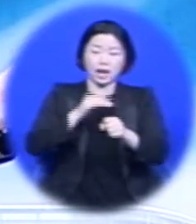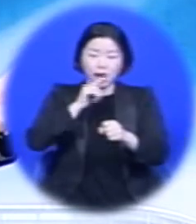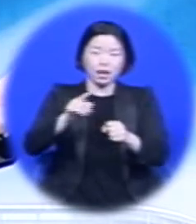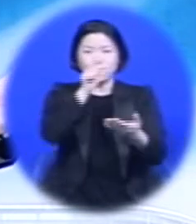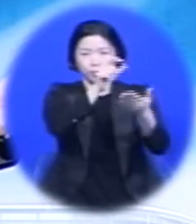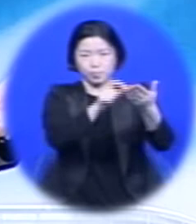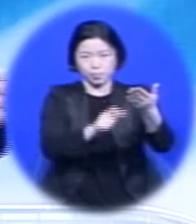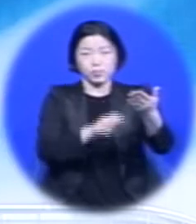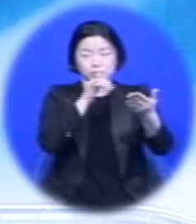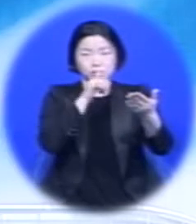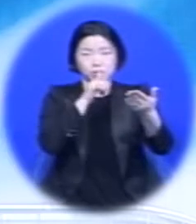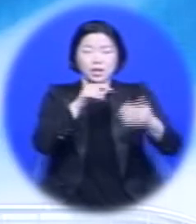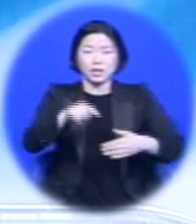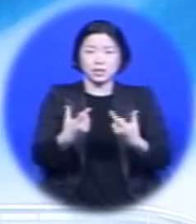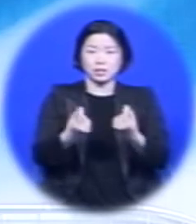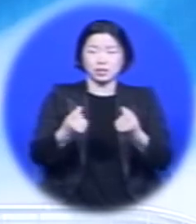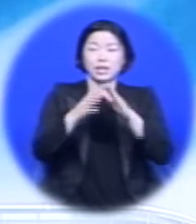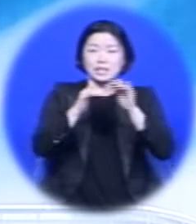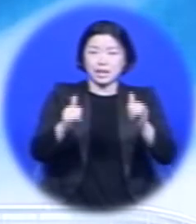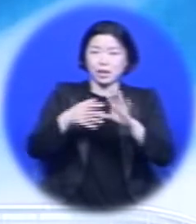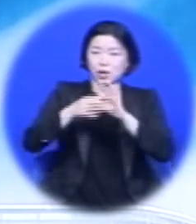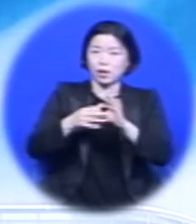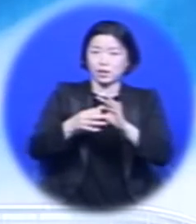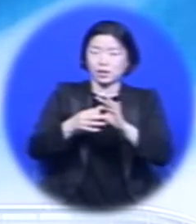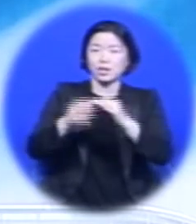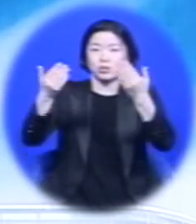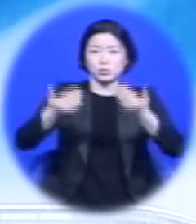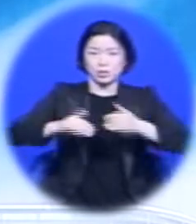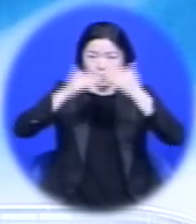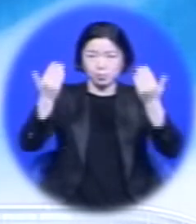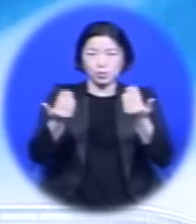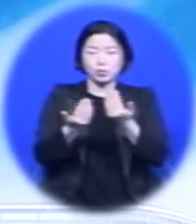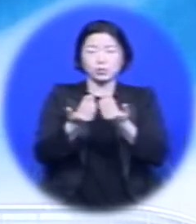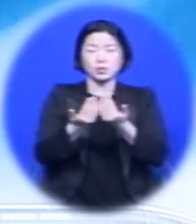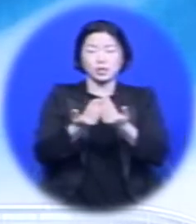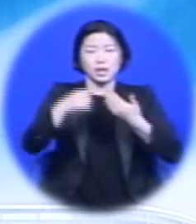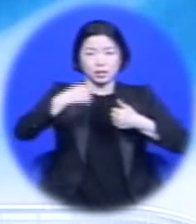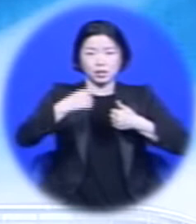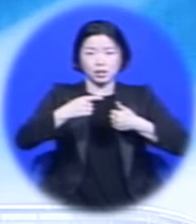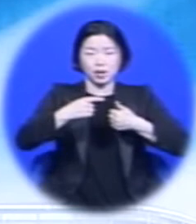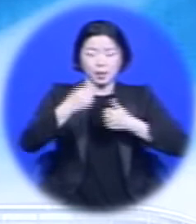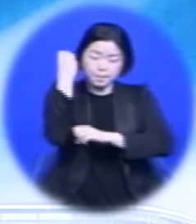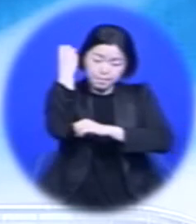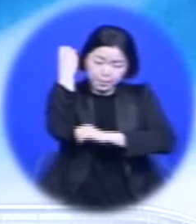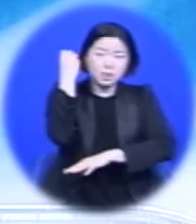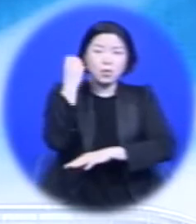하셨어요. 그런데 이렇게 사람들과의 관계에서 주신 모든 교훈의 가장